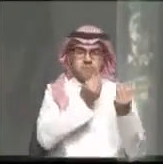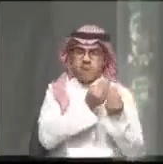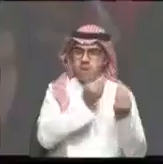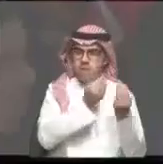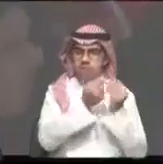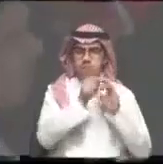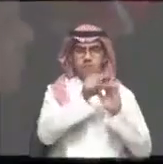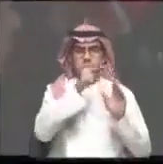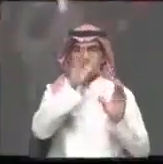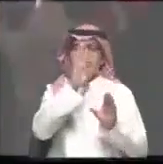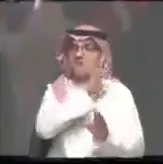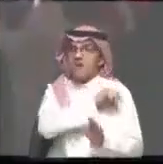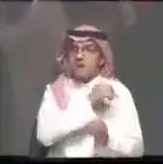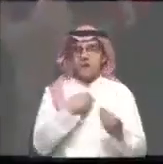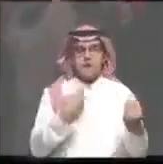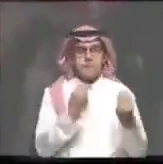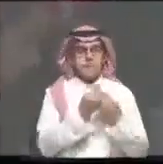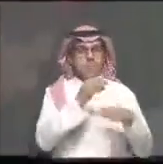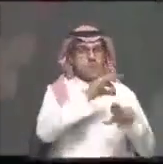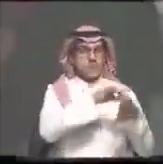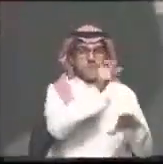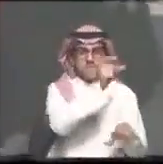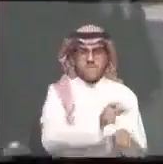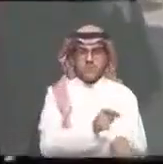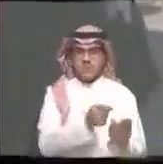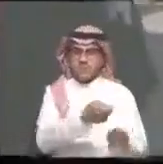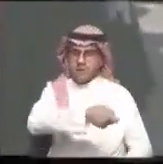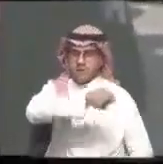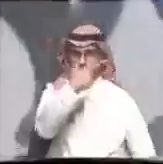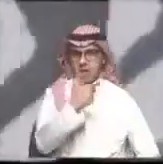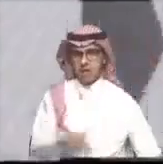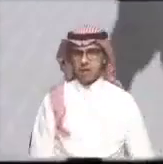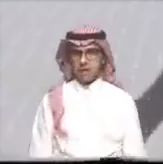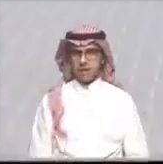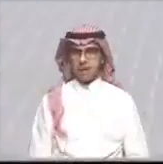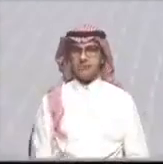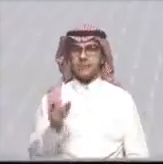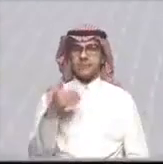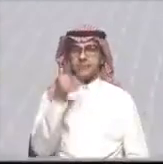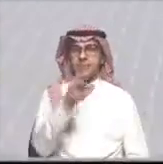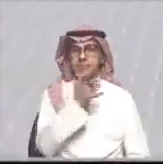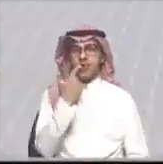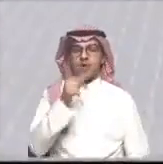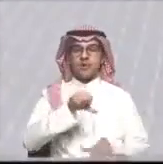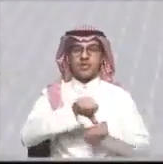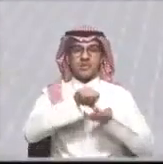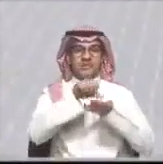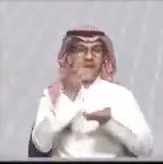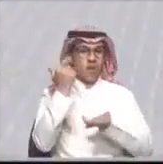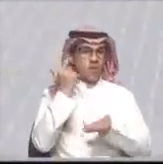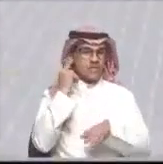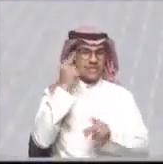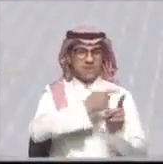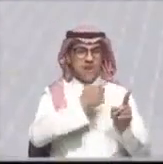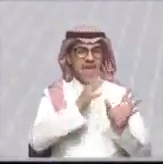من شأنها تعزيز صمود الإنسان الفلسطيني على أرضه. قمة القدس جاءت مؤكدة على مركزية